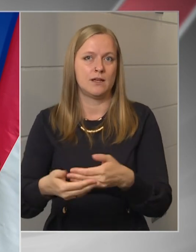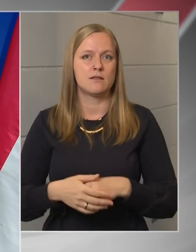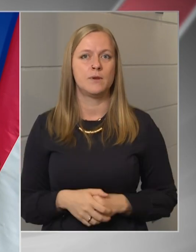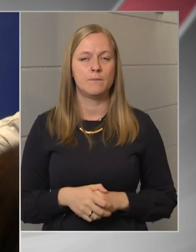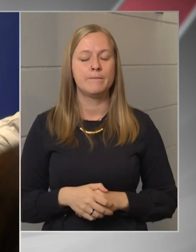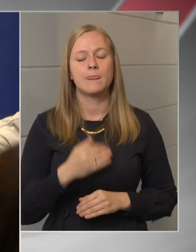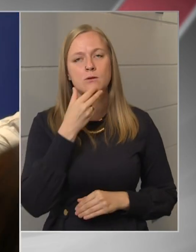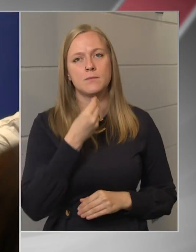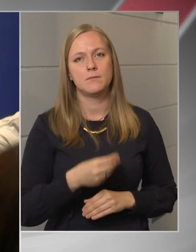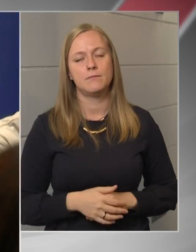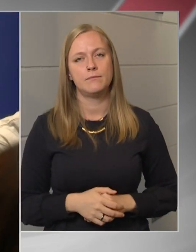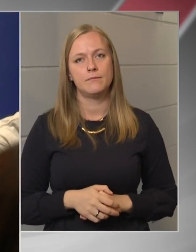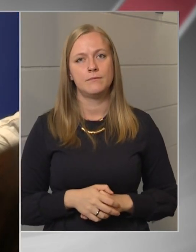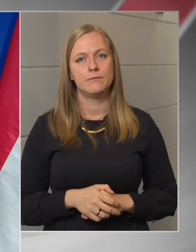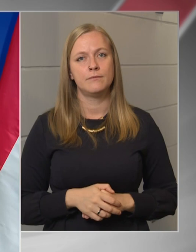Köszönöm.